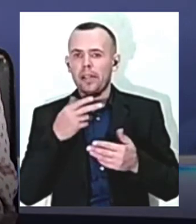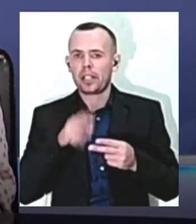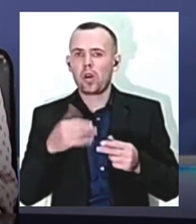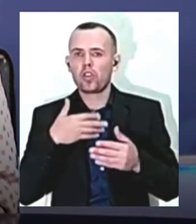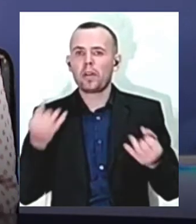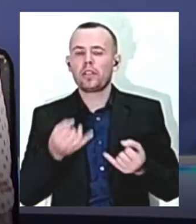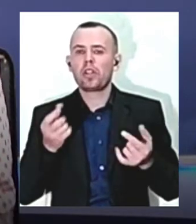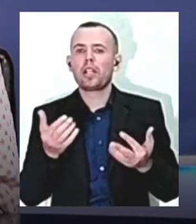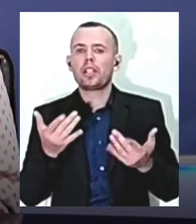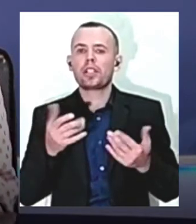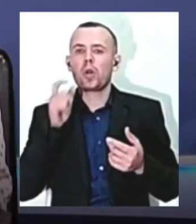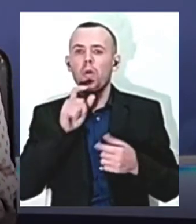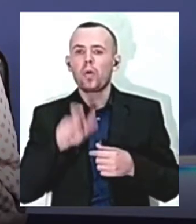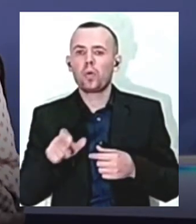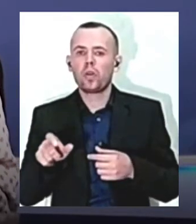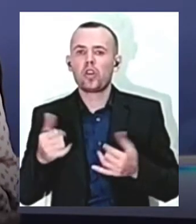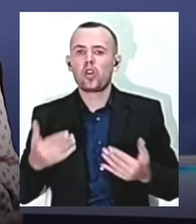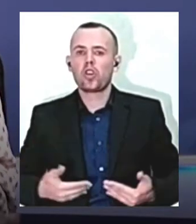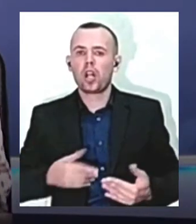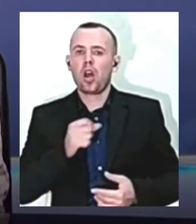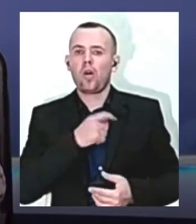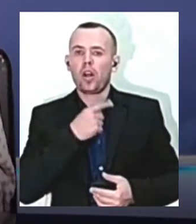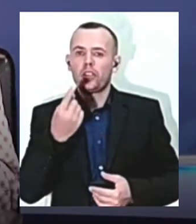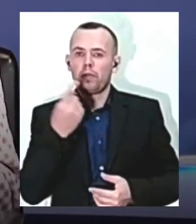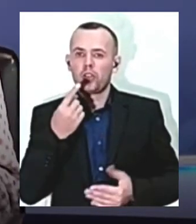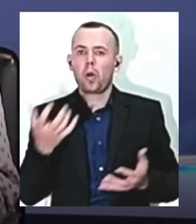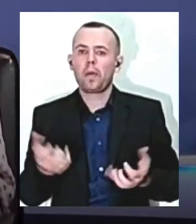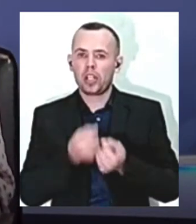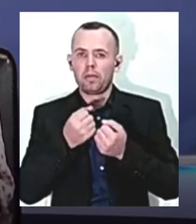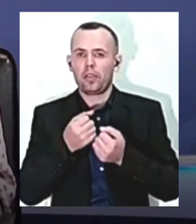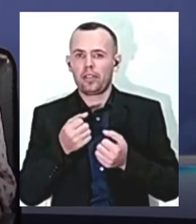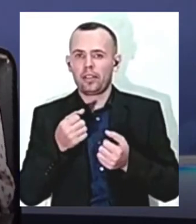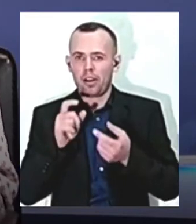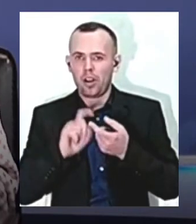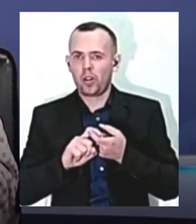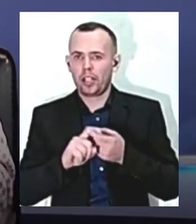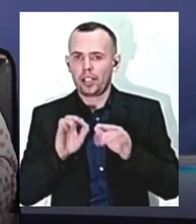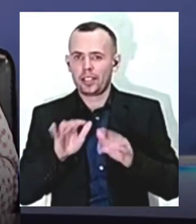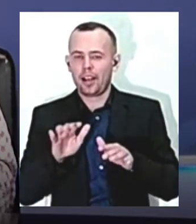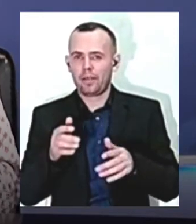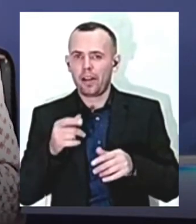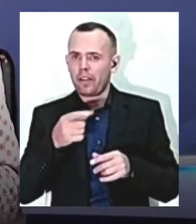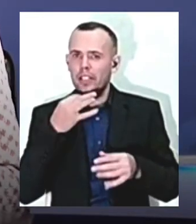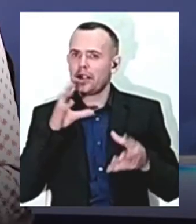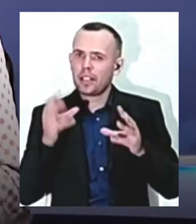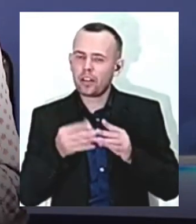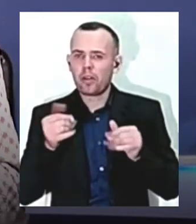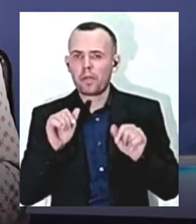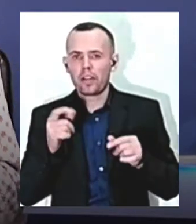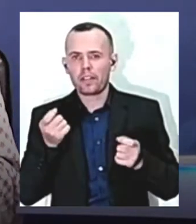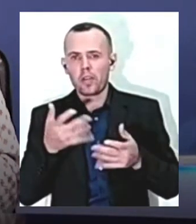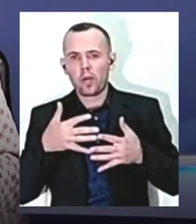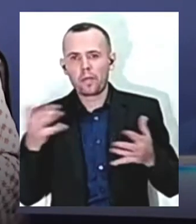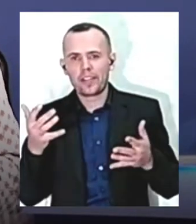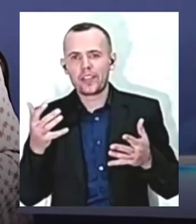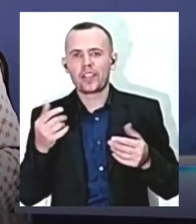і жителі Одеської області підтримують, власне, карантинні заходи. Ми так сказали в загальному, і, можливо, навіть трішки більше киян, тому що там метро все ж